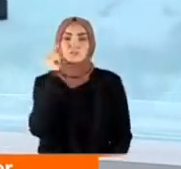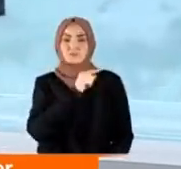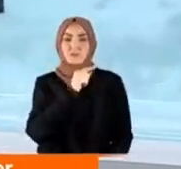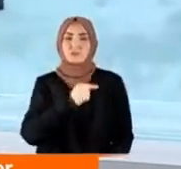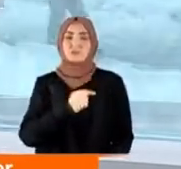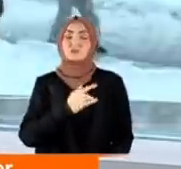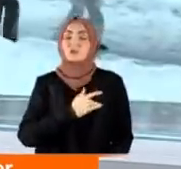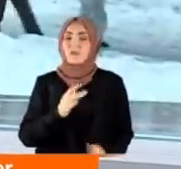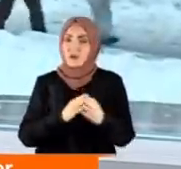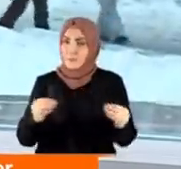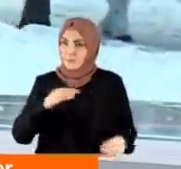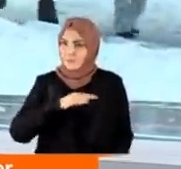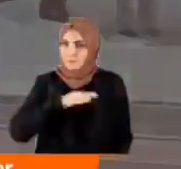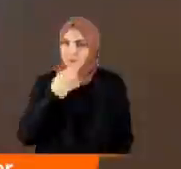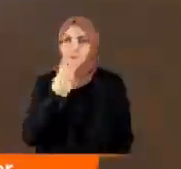hayatını kaybetti.